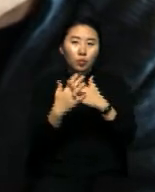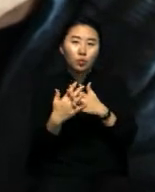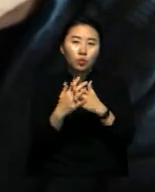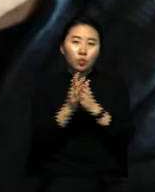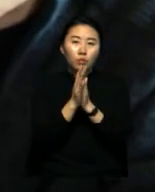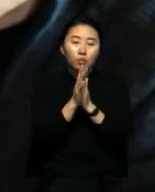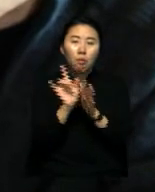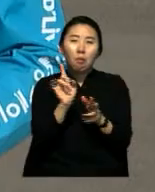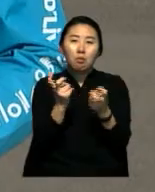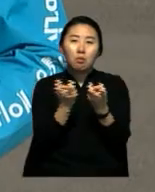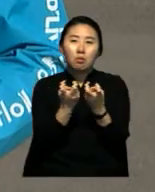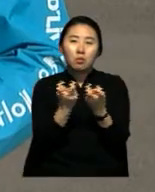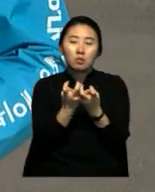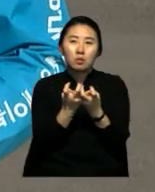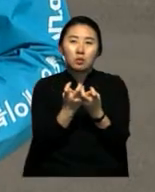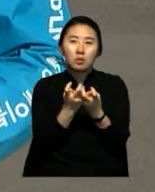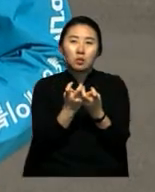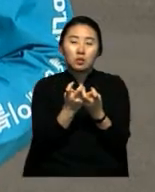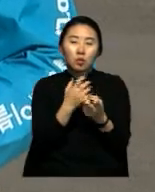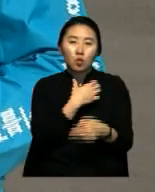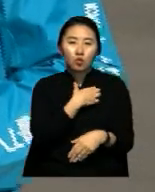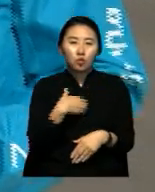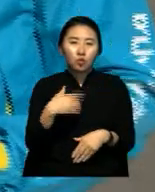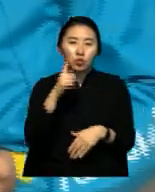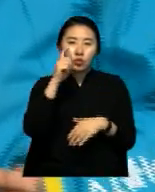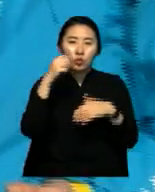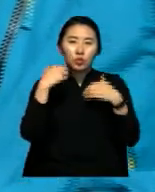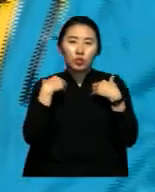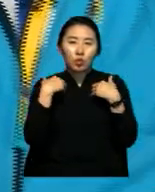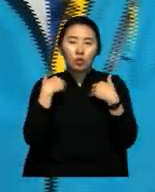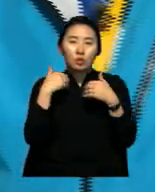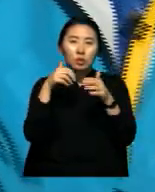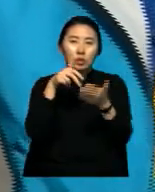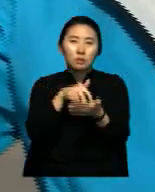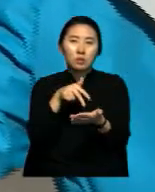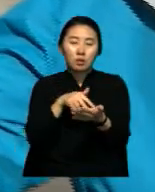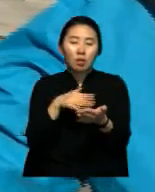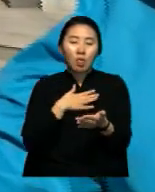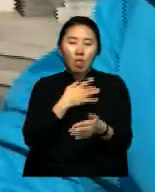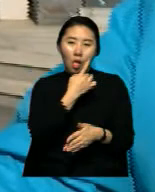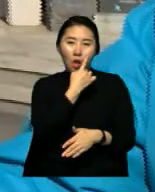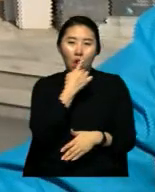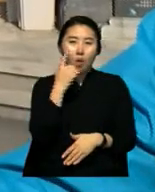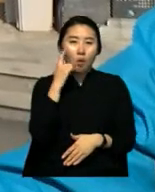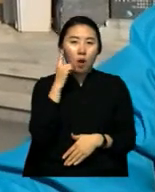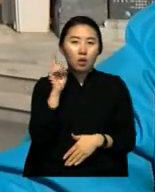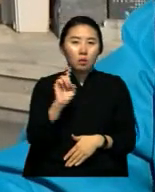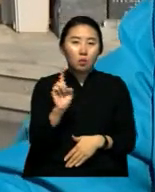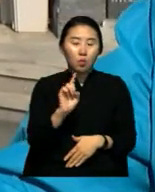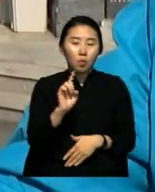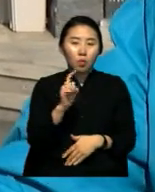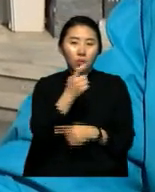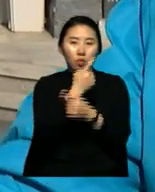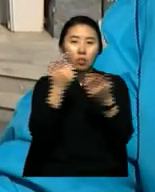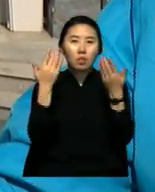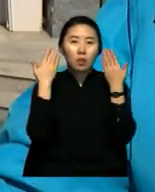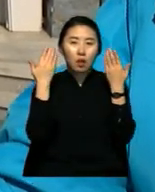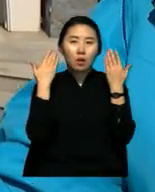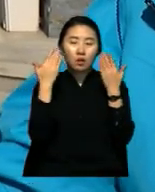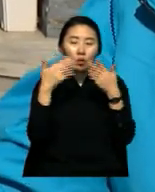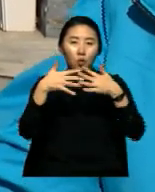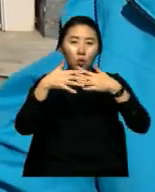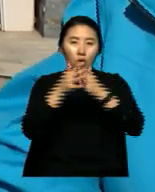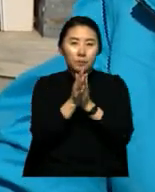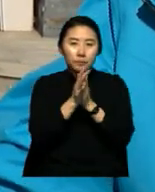이유는 뭡니까? 그건 양평 군청의 입장에 따라야 될것 같습니다. 네. 제가 확인한 바로는 상명대학교는 네. 철회